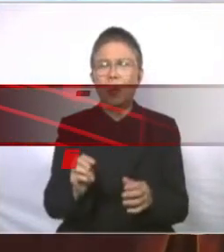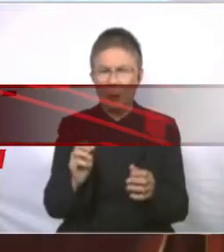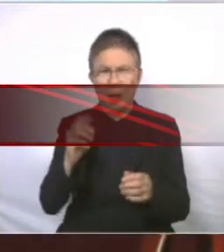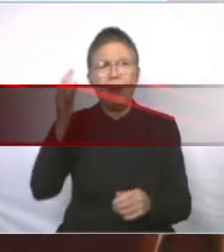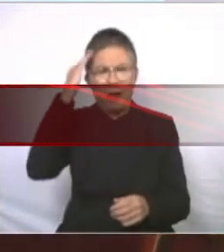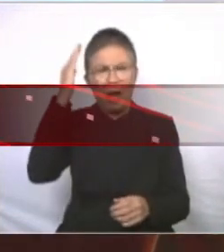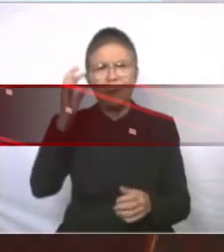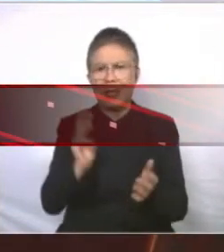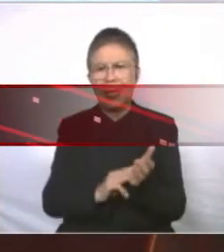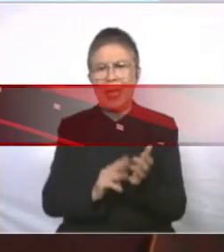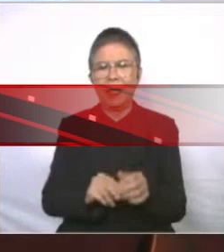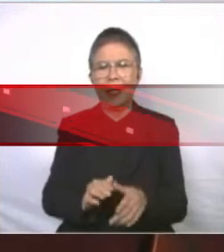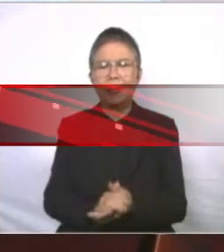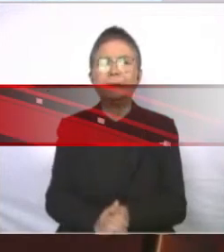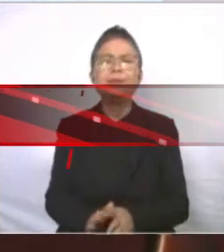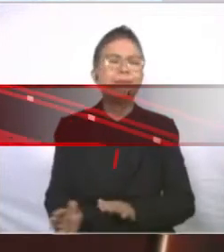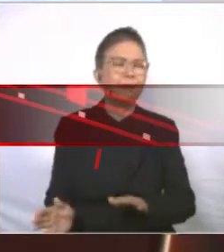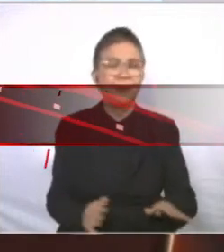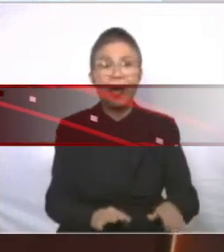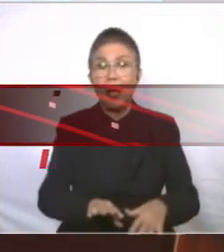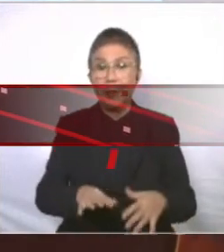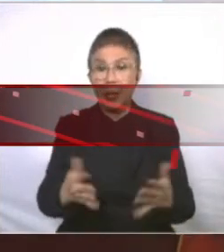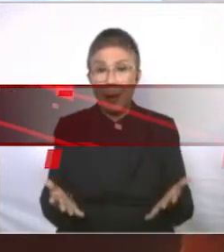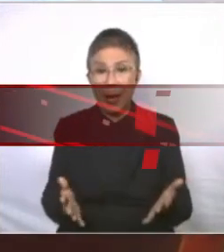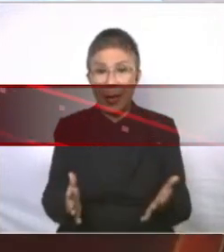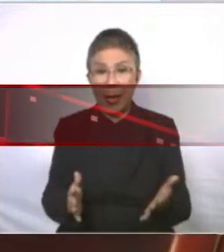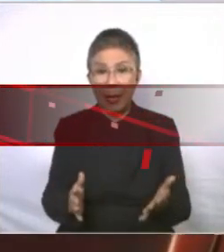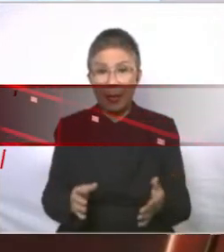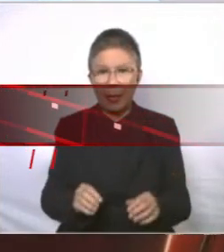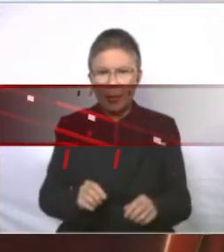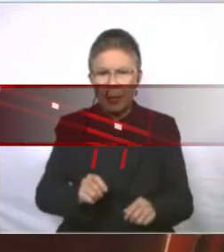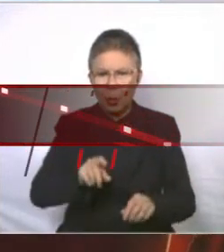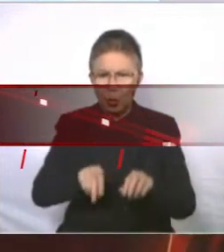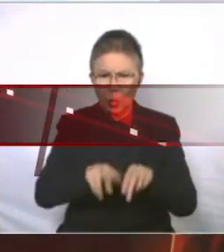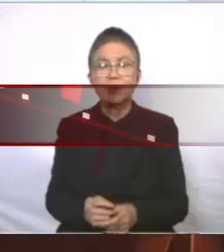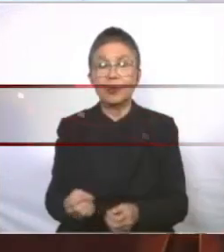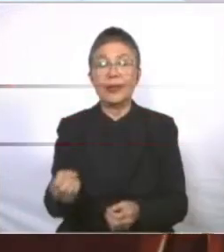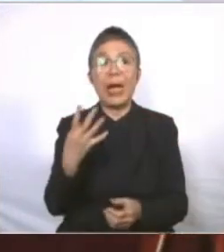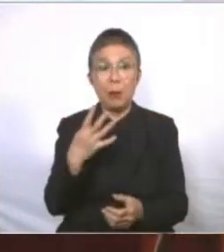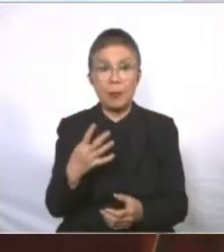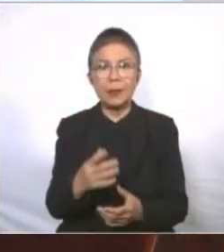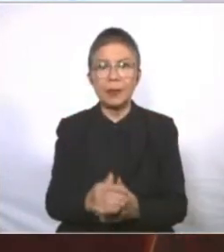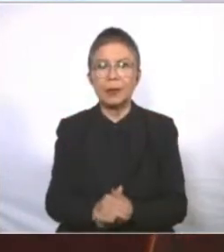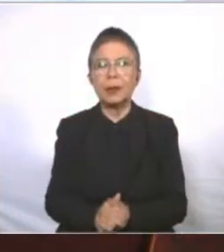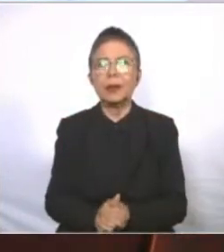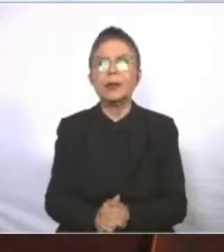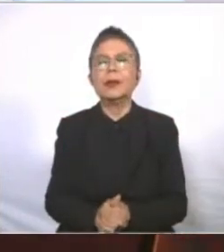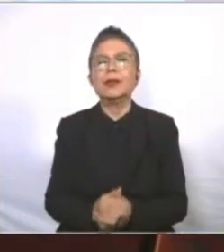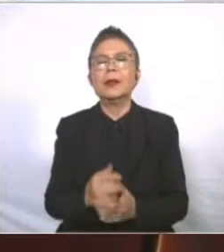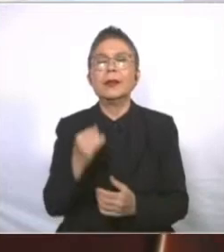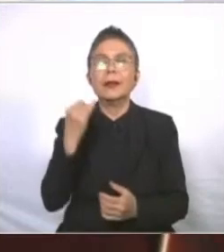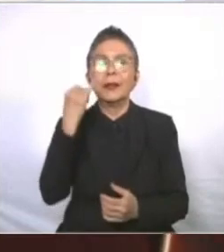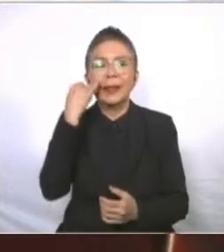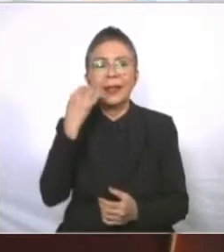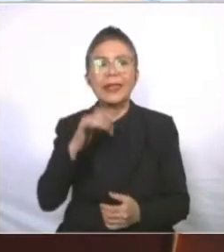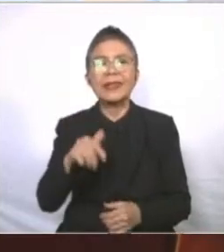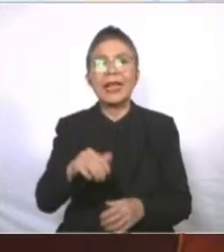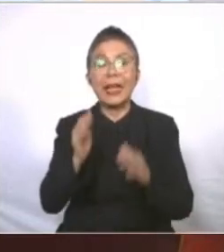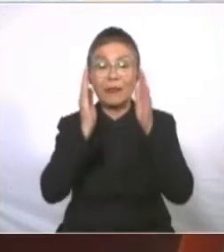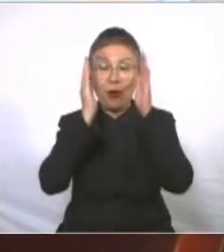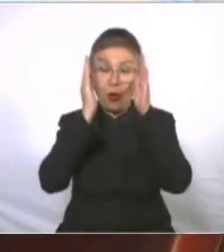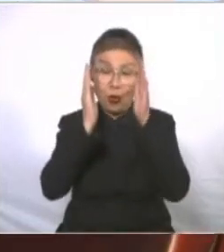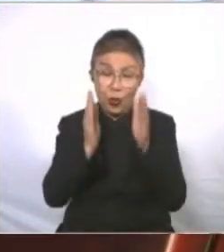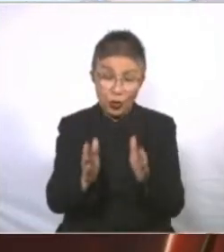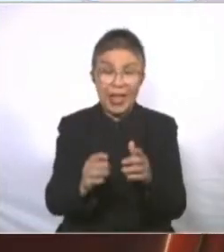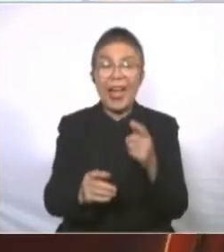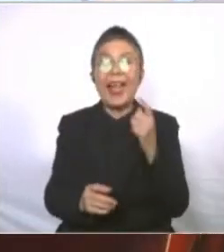menaikkan Indonesia di SGIE. Namun Cawapres nomor urut 1 itu justru tidak paham istilah SGIE